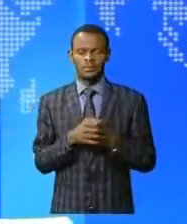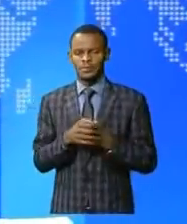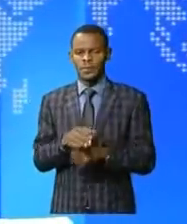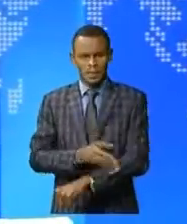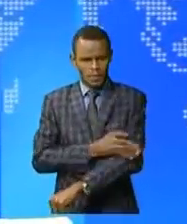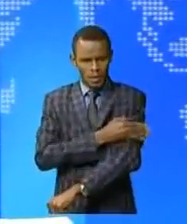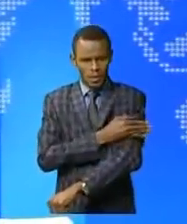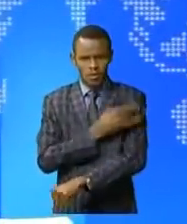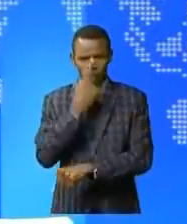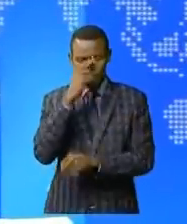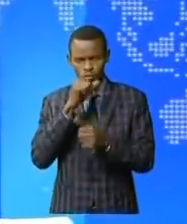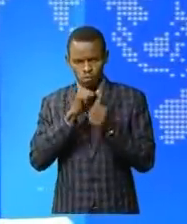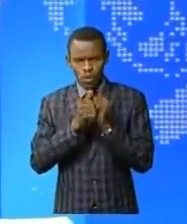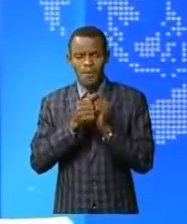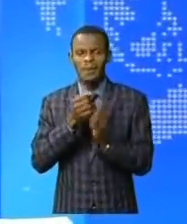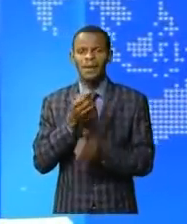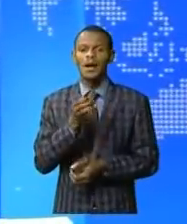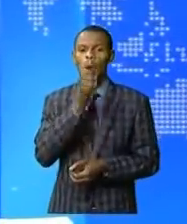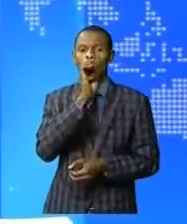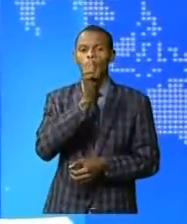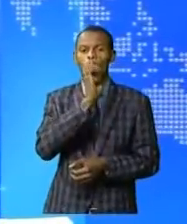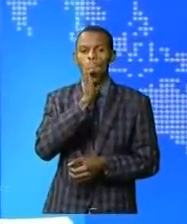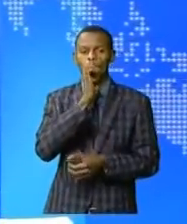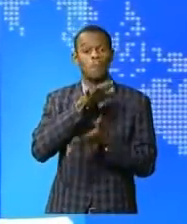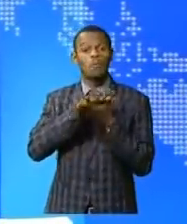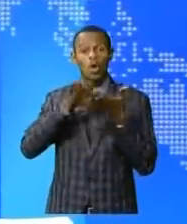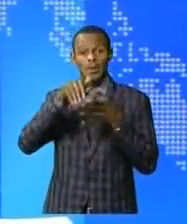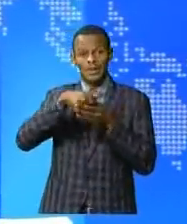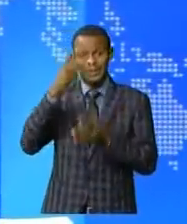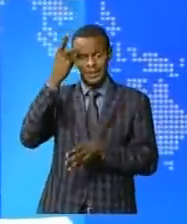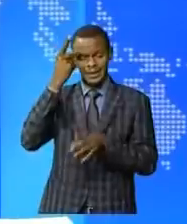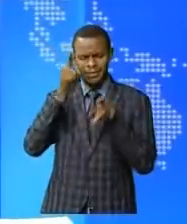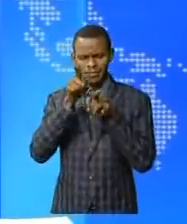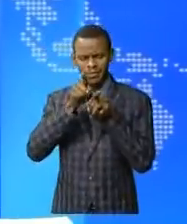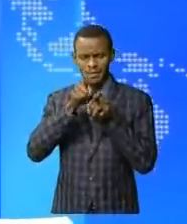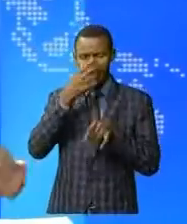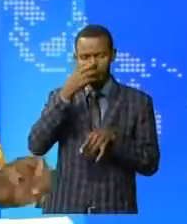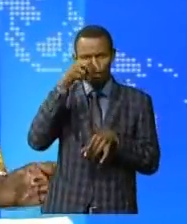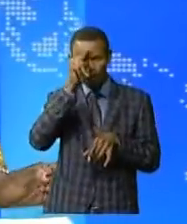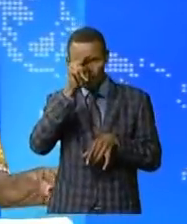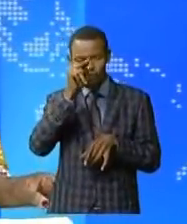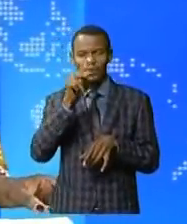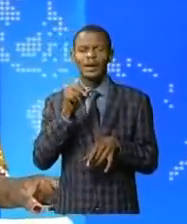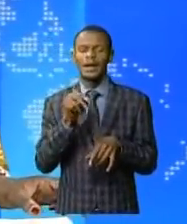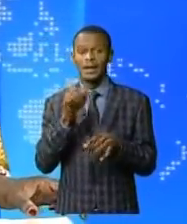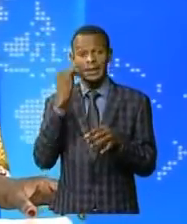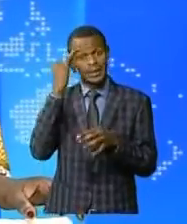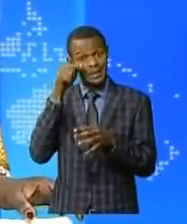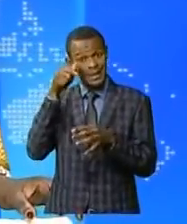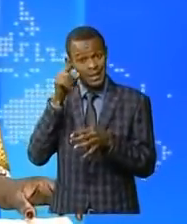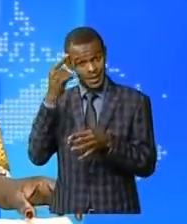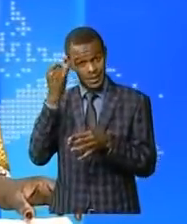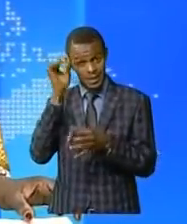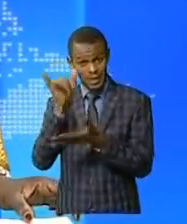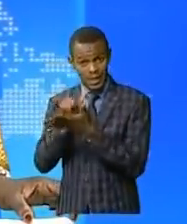L'amélioration de la desserte en eau potable et électricité à Kinshasa et dans le Nord Kivu, un sujet au centre des échanges entre le ministre